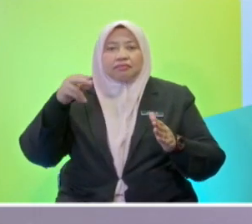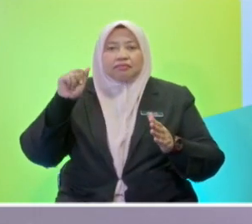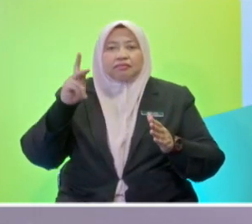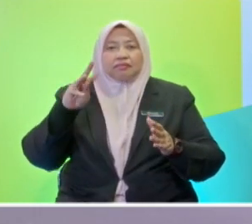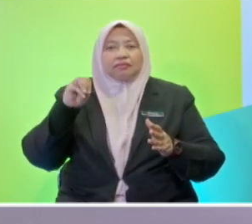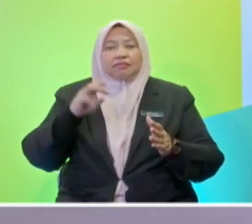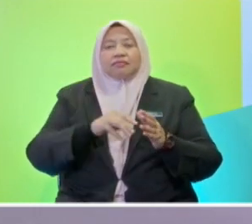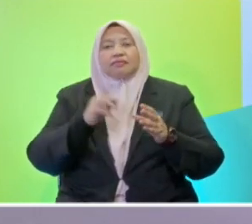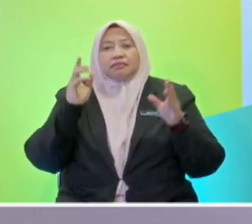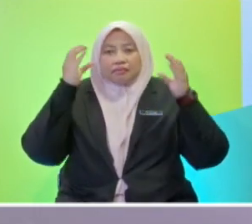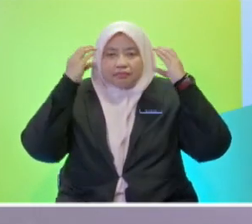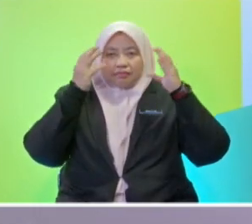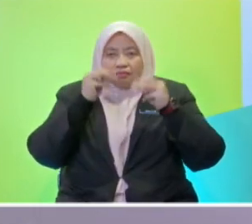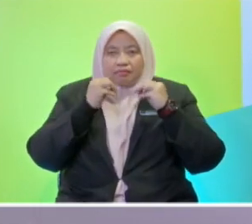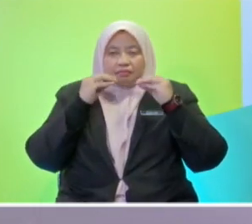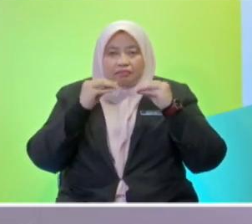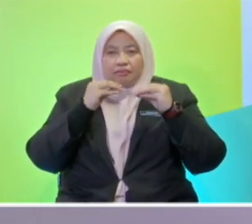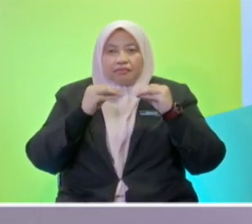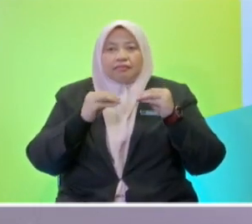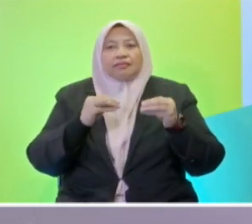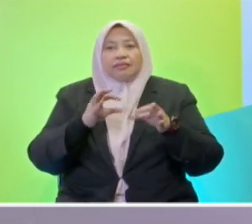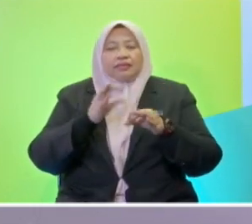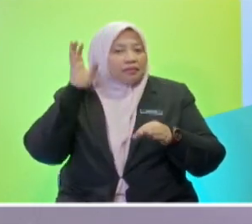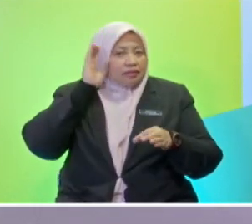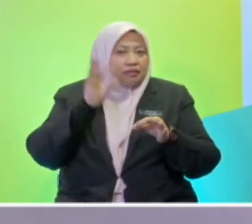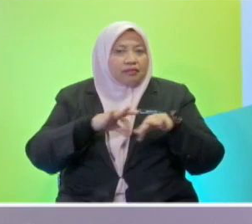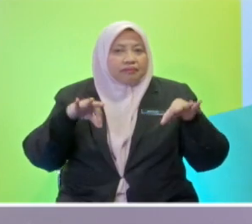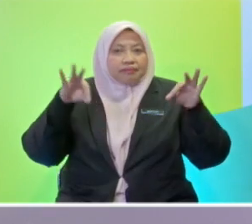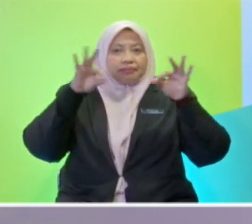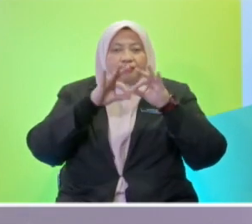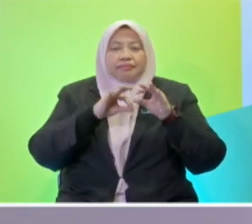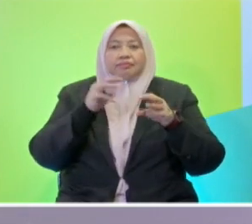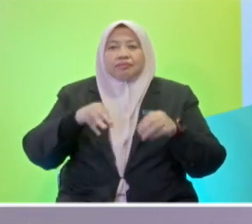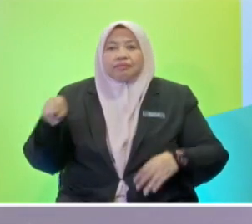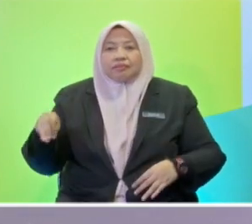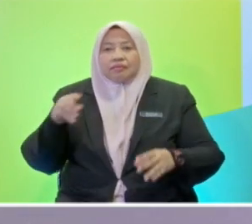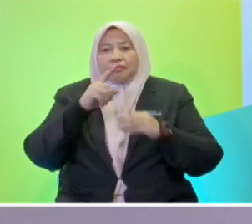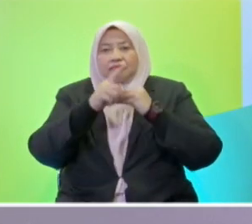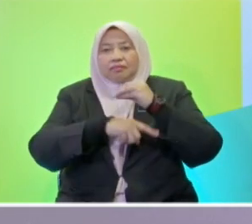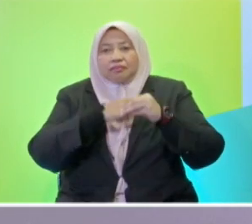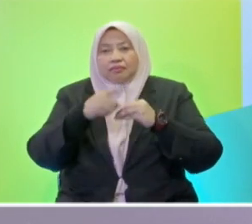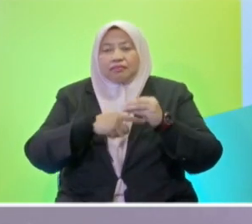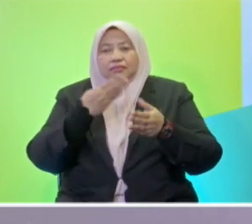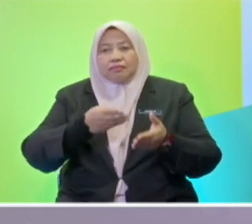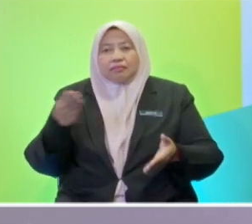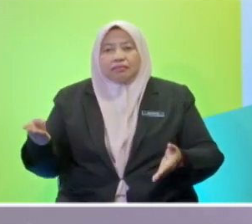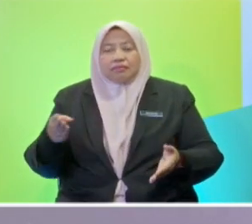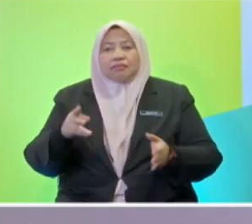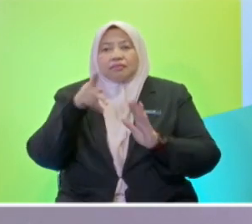guna aja kita dengar cerita murid-murid tentang barang